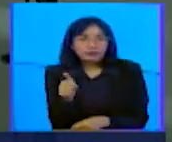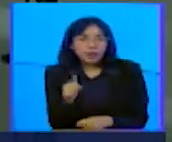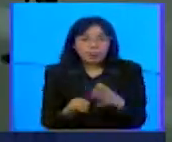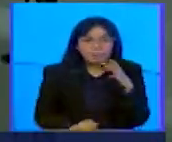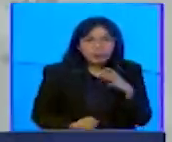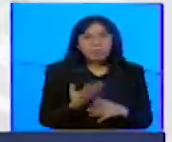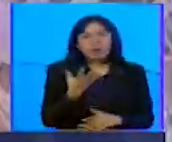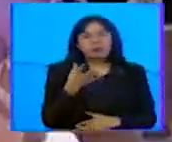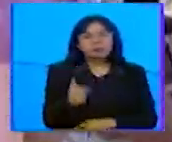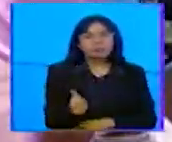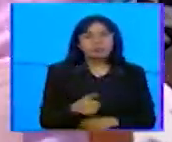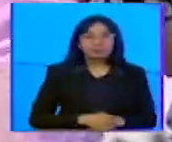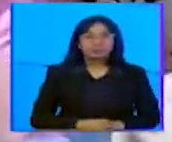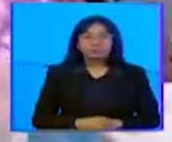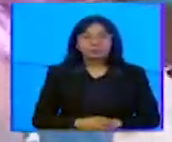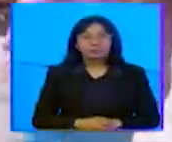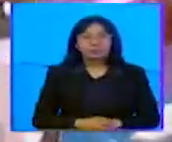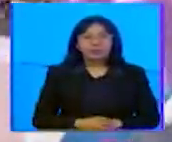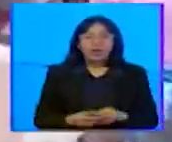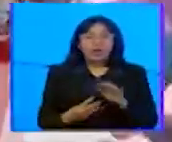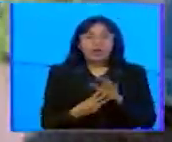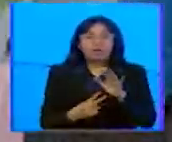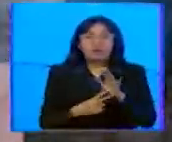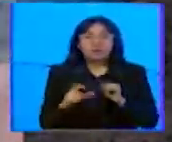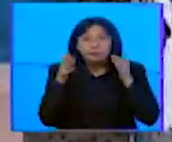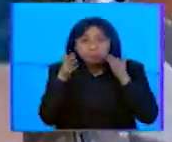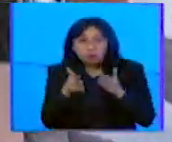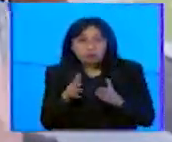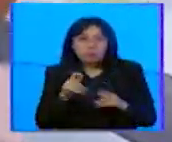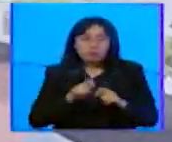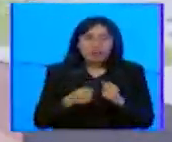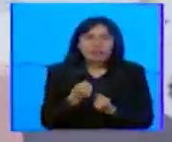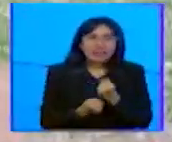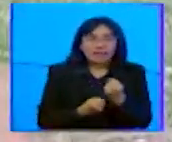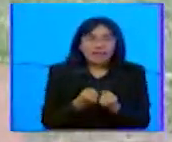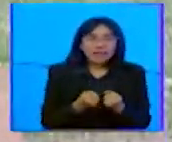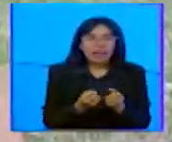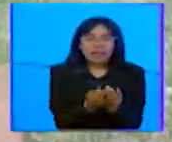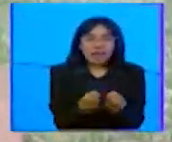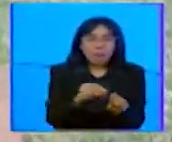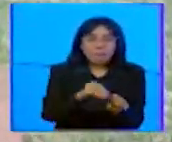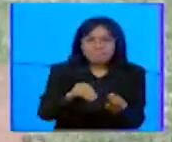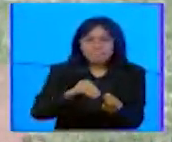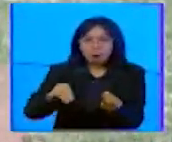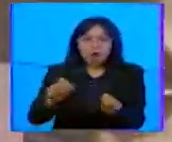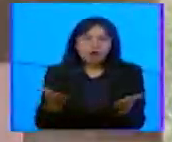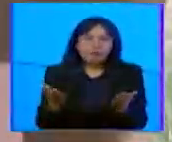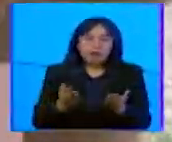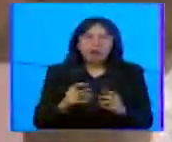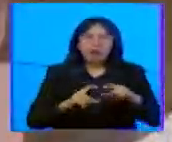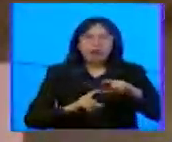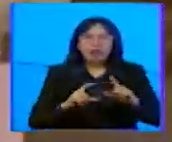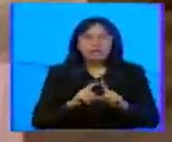di-develop seperti itu. Dalam kegiatan ini, MSI Peduli juga melakukan penanaman pohon di lingkungan SD Negeri Pantai Bakti 02